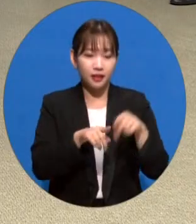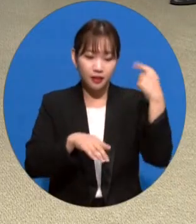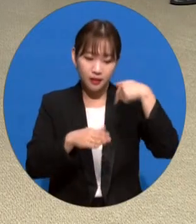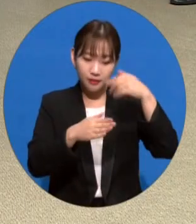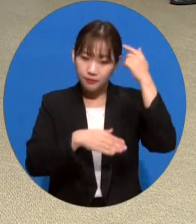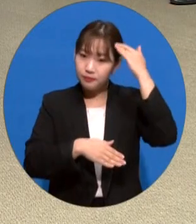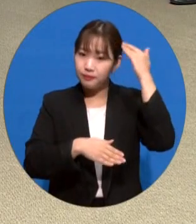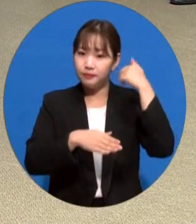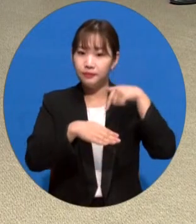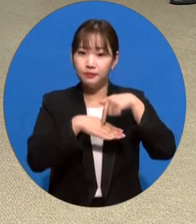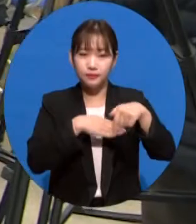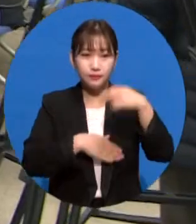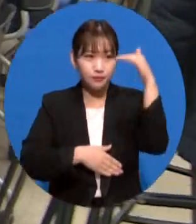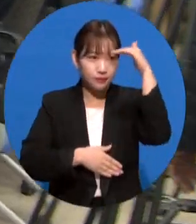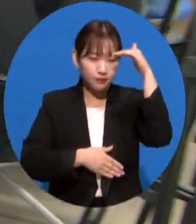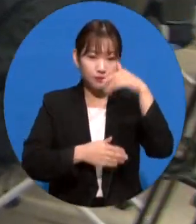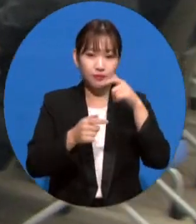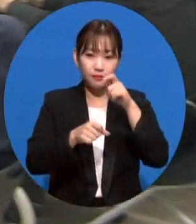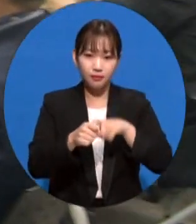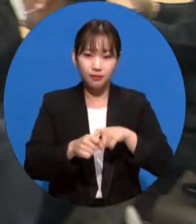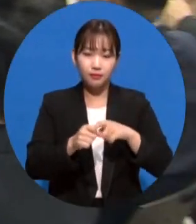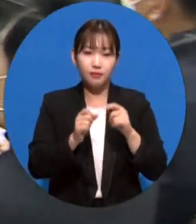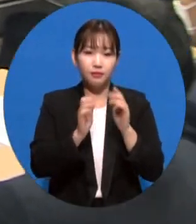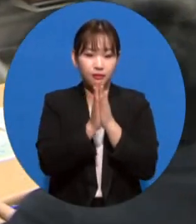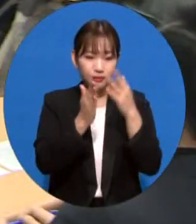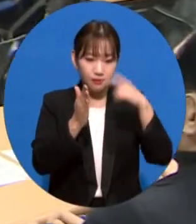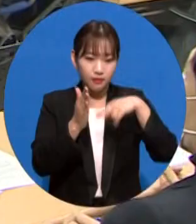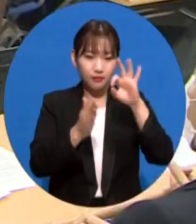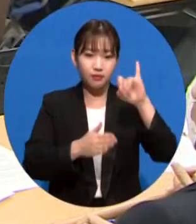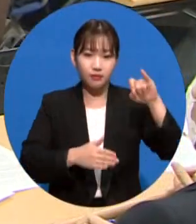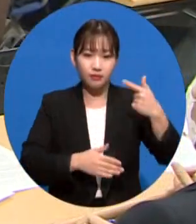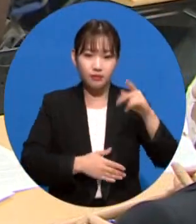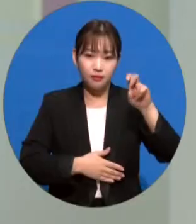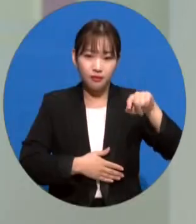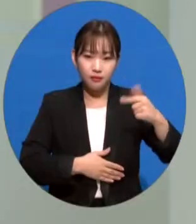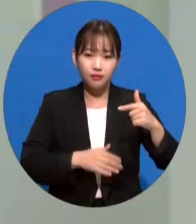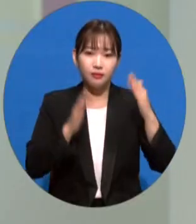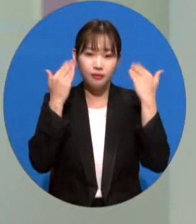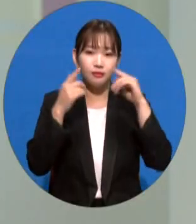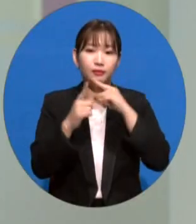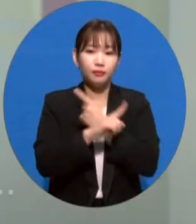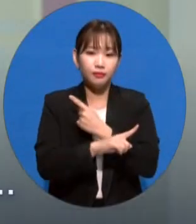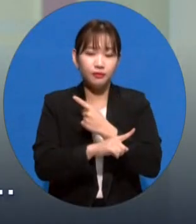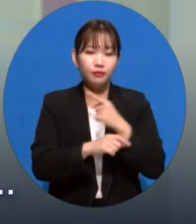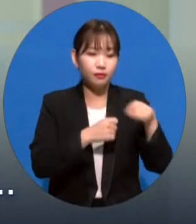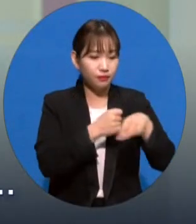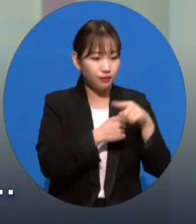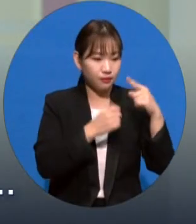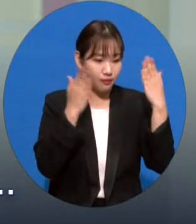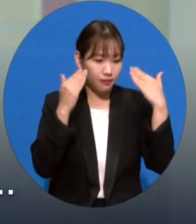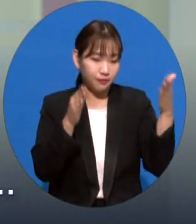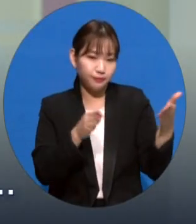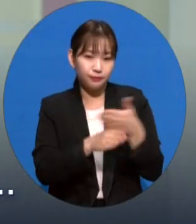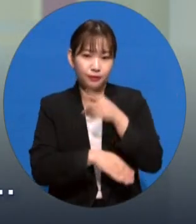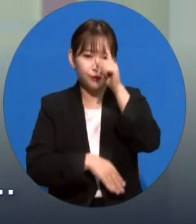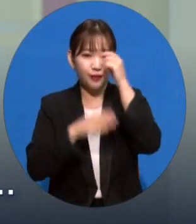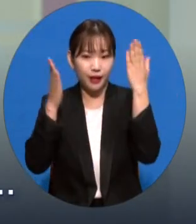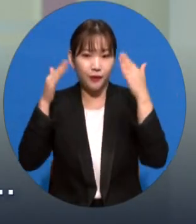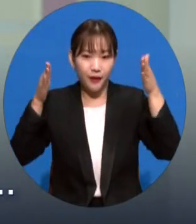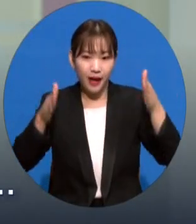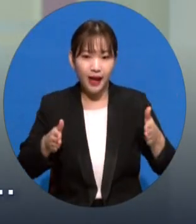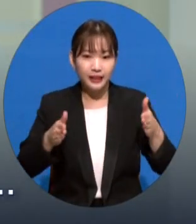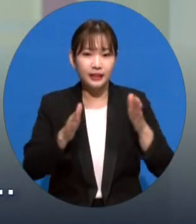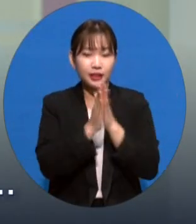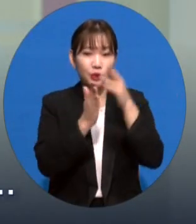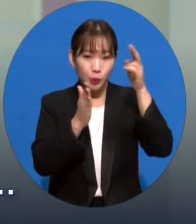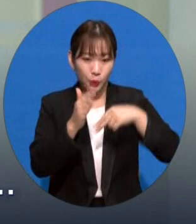현장을 돌아본다는 이름으로 독서 입문학교로 바뀌었습니다. 초등학교 때부터 고등학교 때까지 쭉 독서 교육